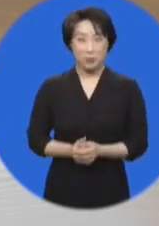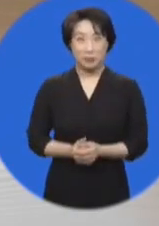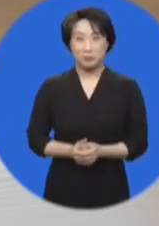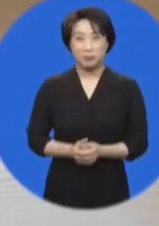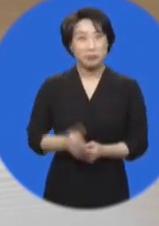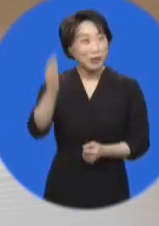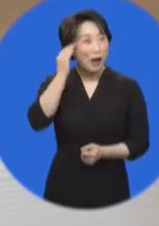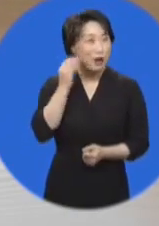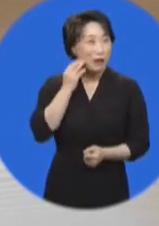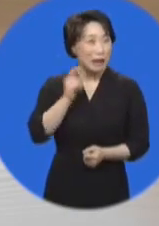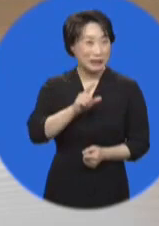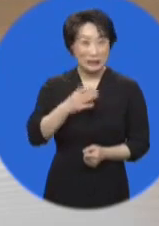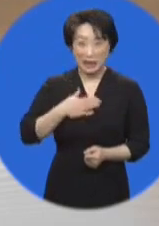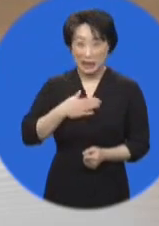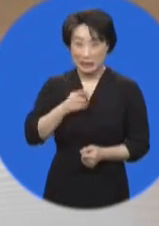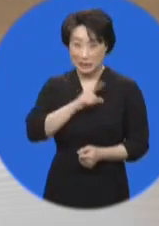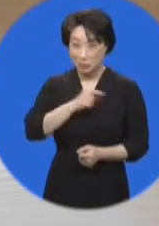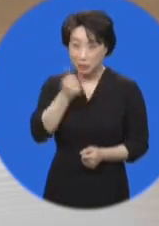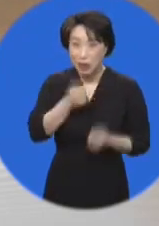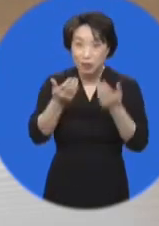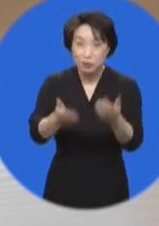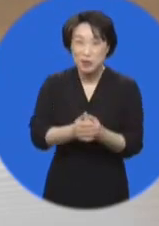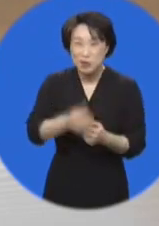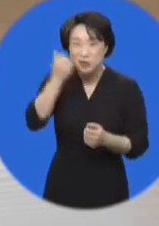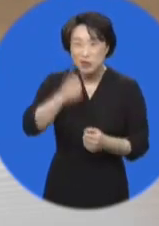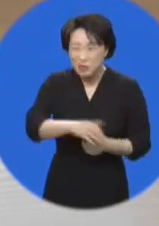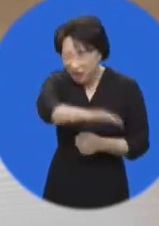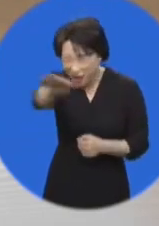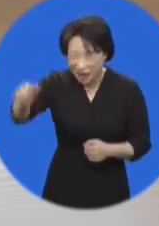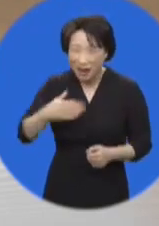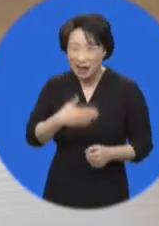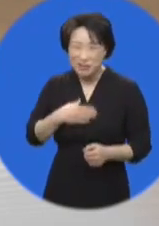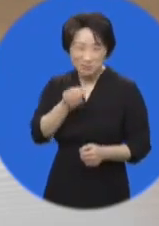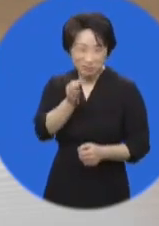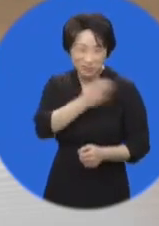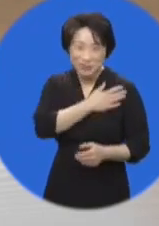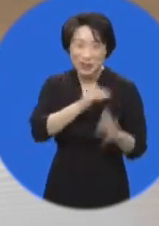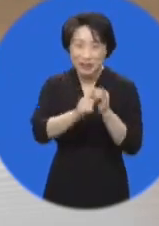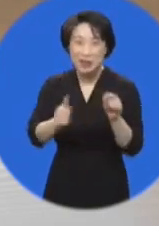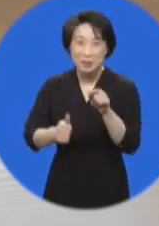우리나라 이름만 되면 다는 만 부자